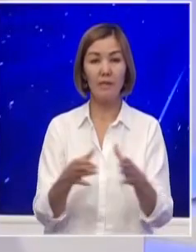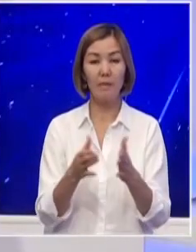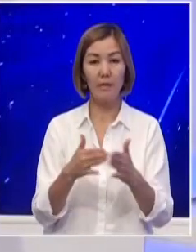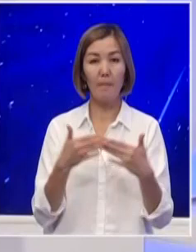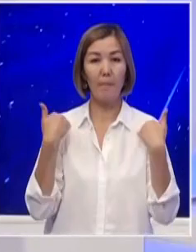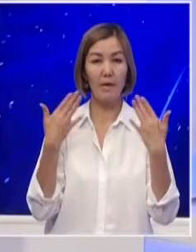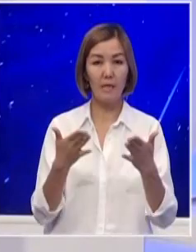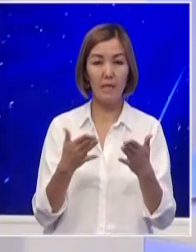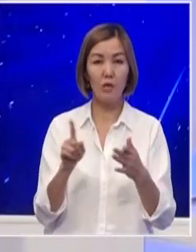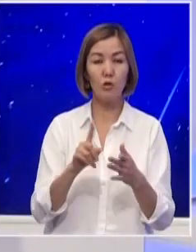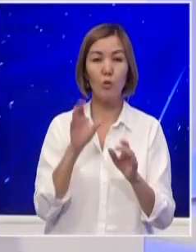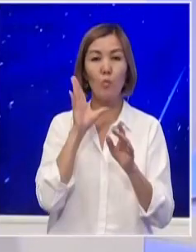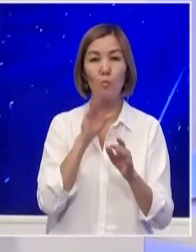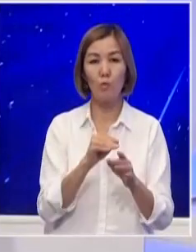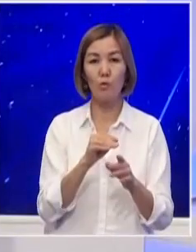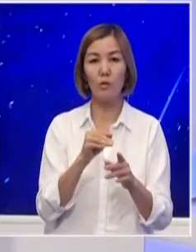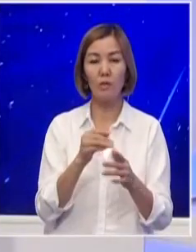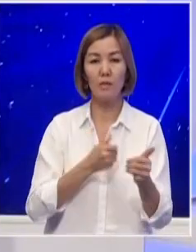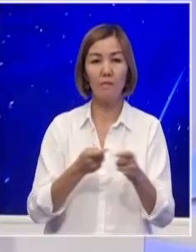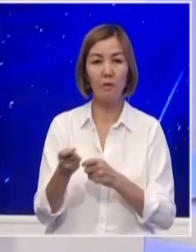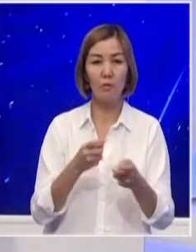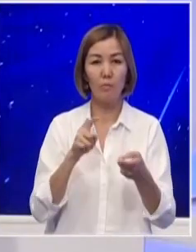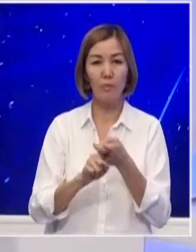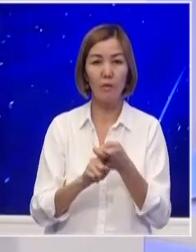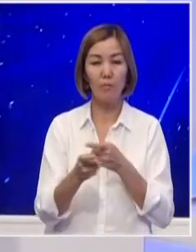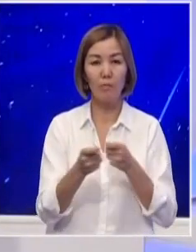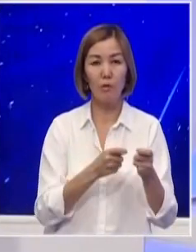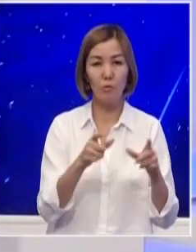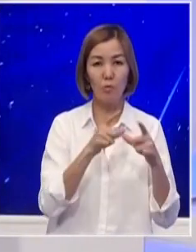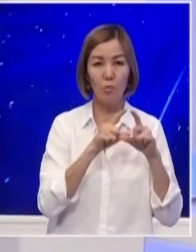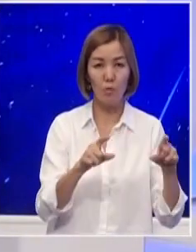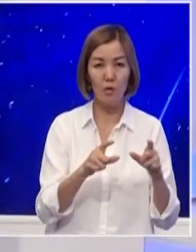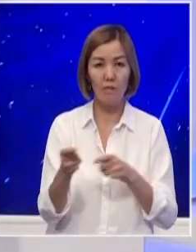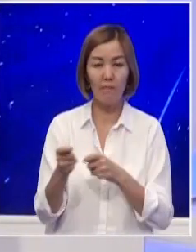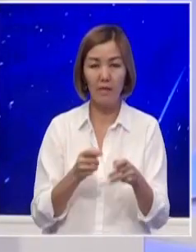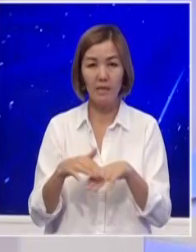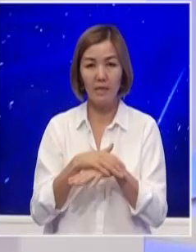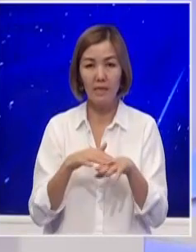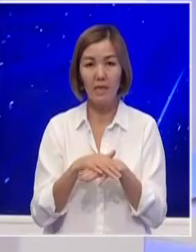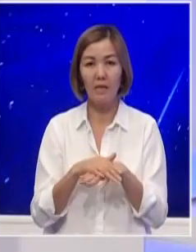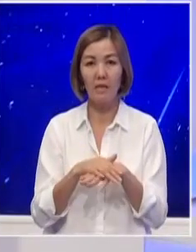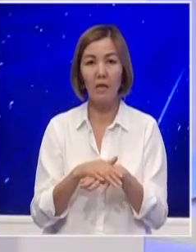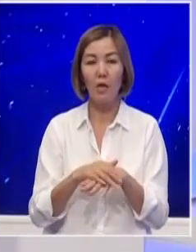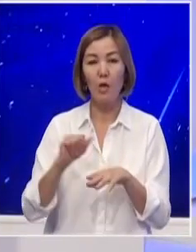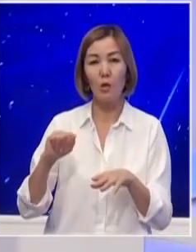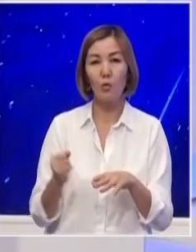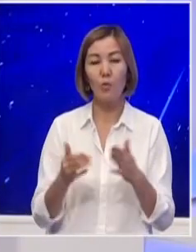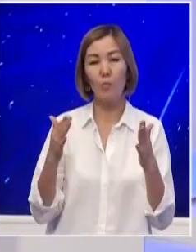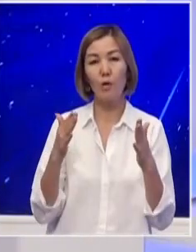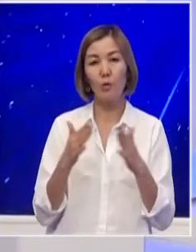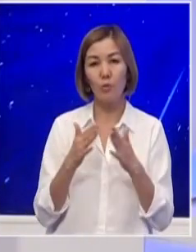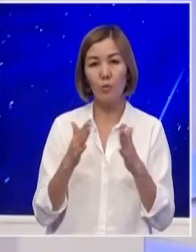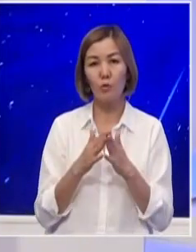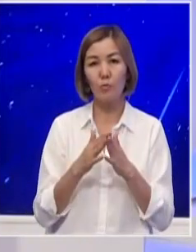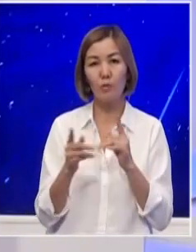Общественные советы показали, что способны быть связующим звеном между органами власти и населением. На днях в здании областного дома дружбы состоялось заседание общественного